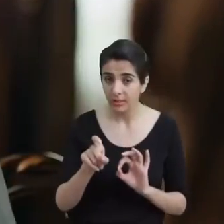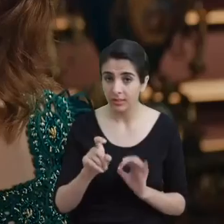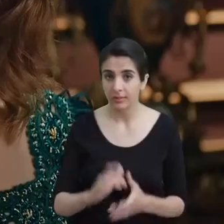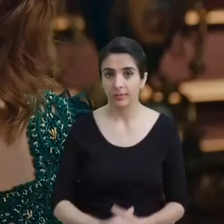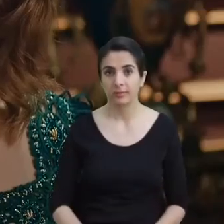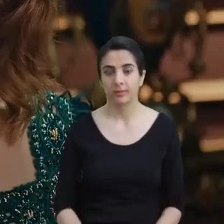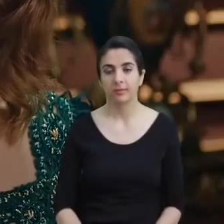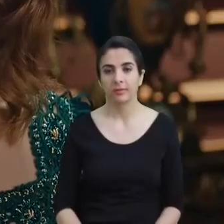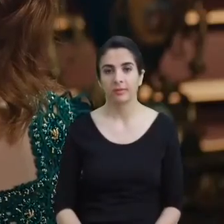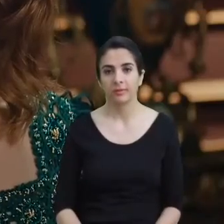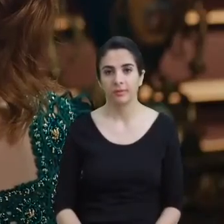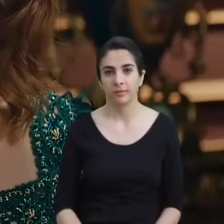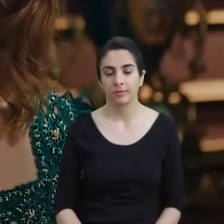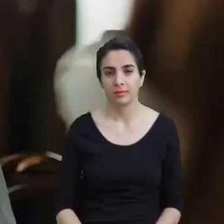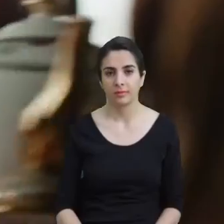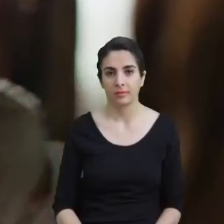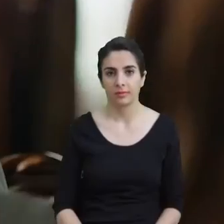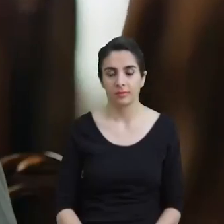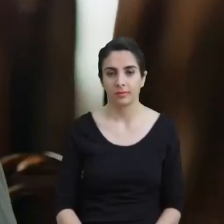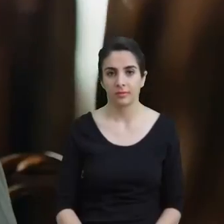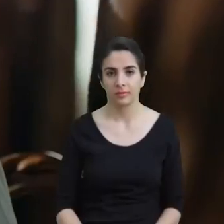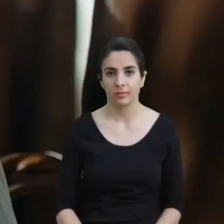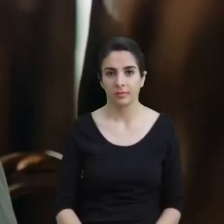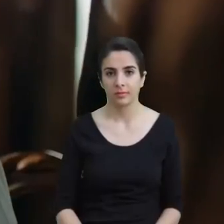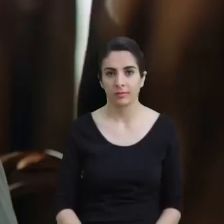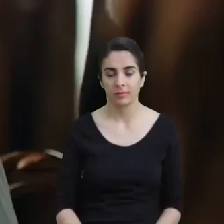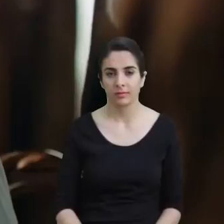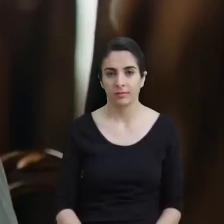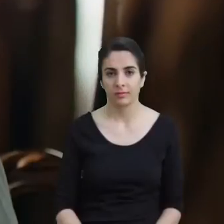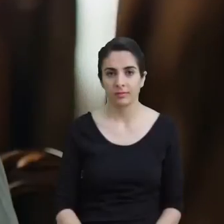Lara kendi kendine gülerek önüne bakıyor, dalmış gitmiş Boris şaşırdı.